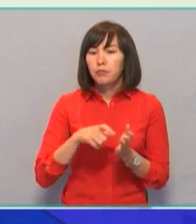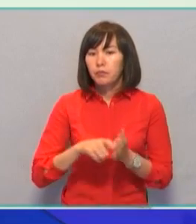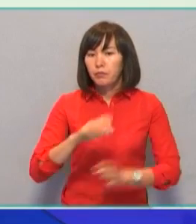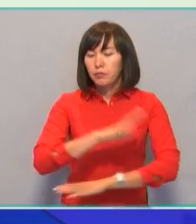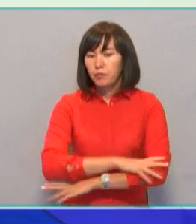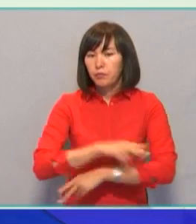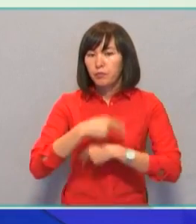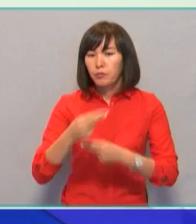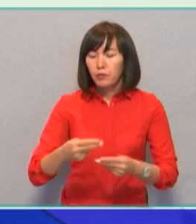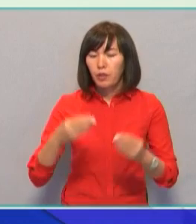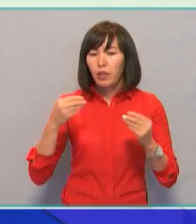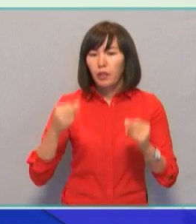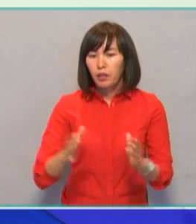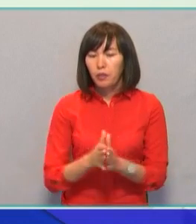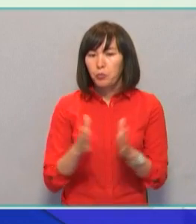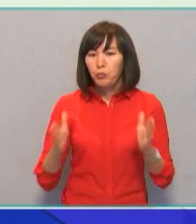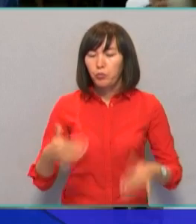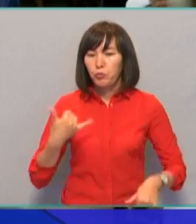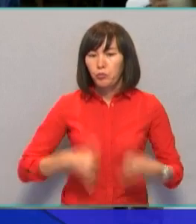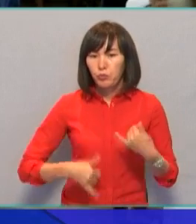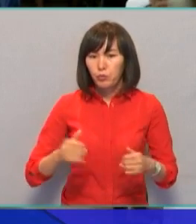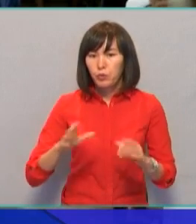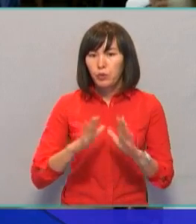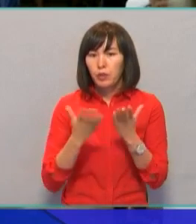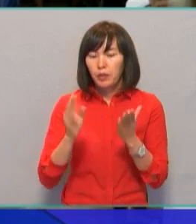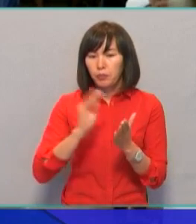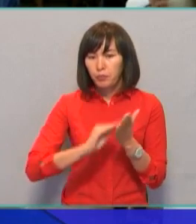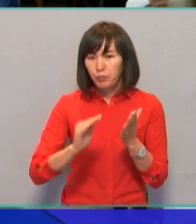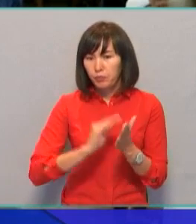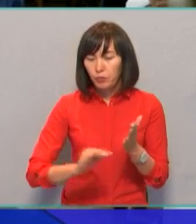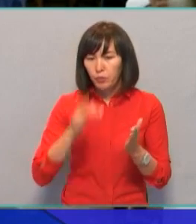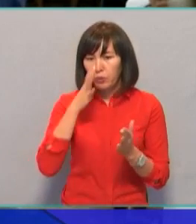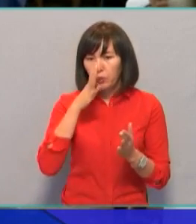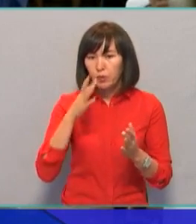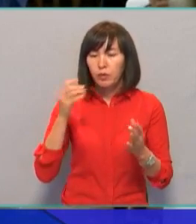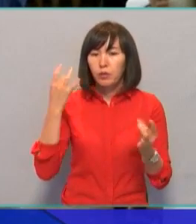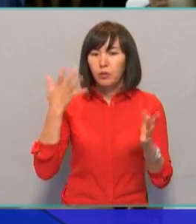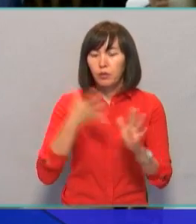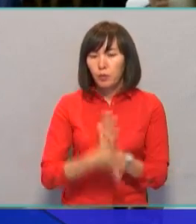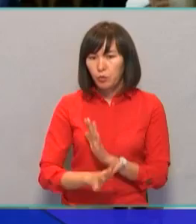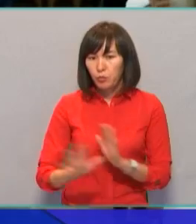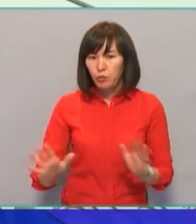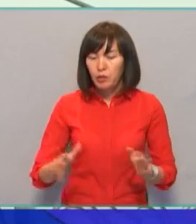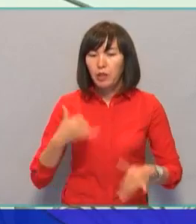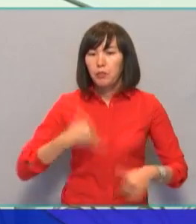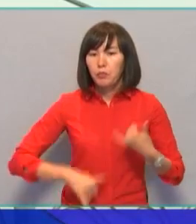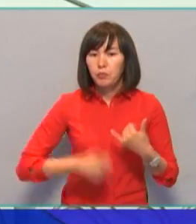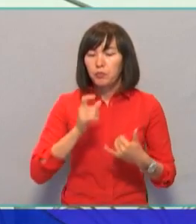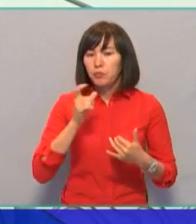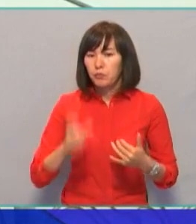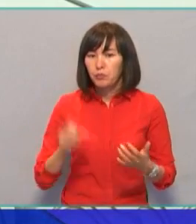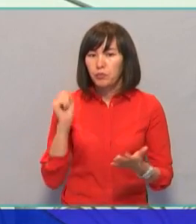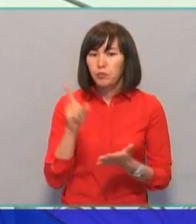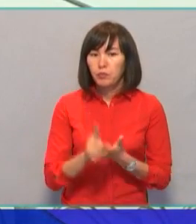қосымша берілетін үстемақы көлемі артады. Мұғалімдердің дәптер тексеруге кеткен уақыты да зая кетпейді. Алайда педагог қауымға